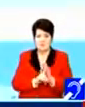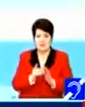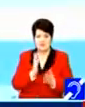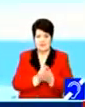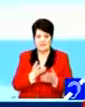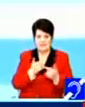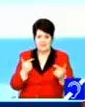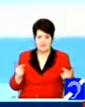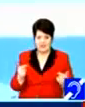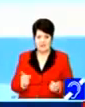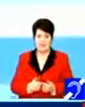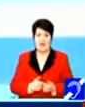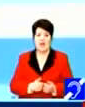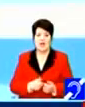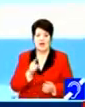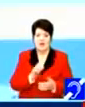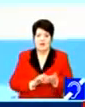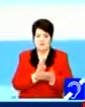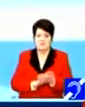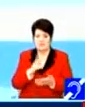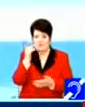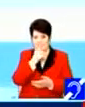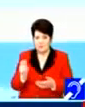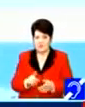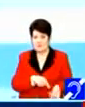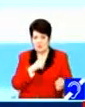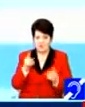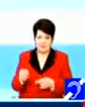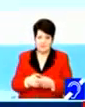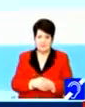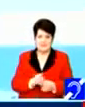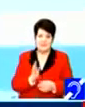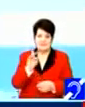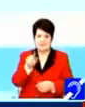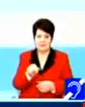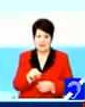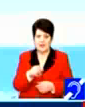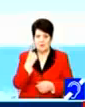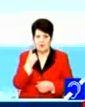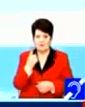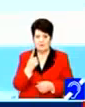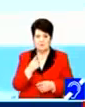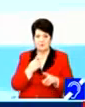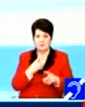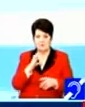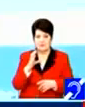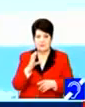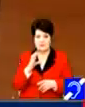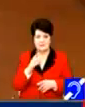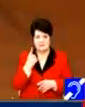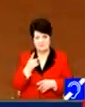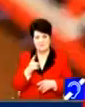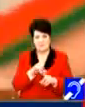funcționează diferit pentru a înregistra informația și a o transmite deja spre un anumit dispozitiv pe care ne putem